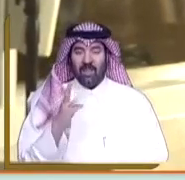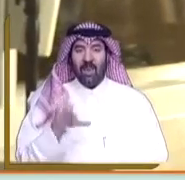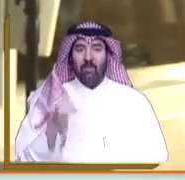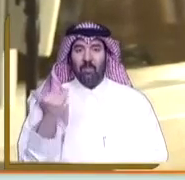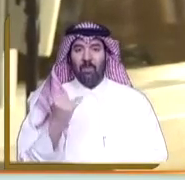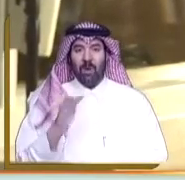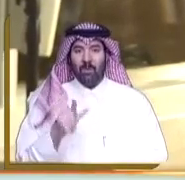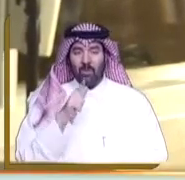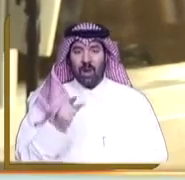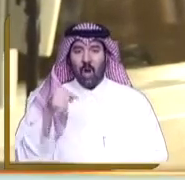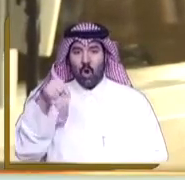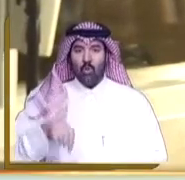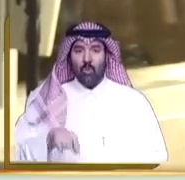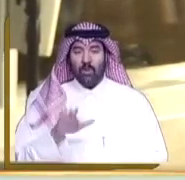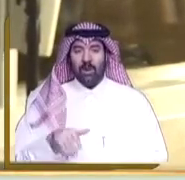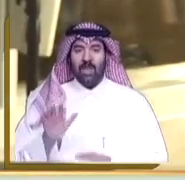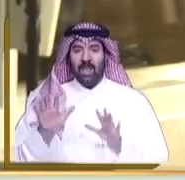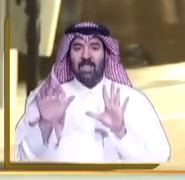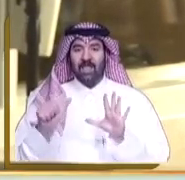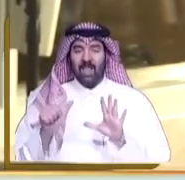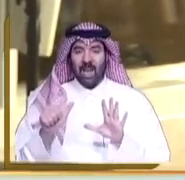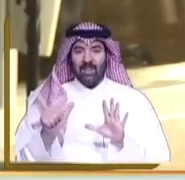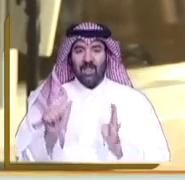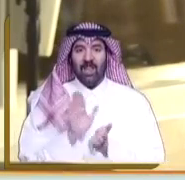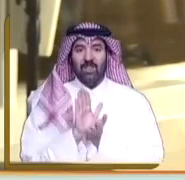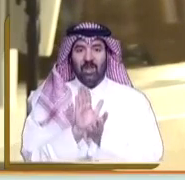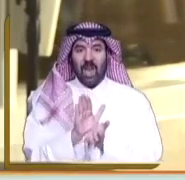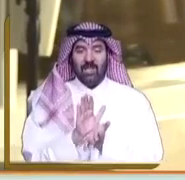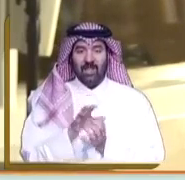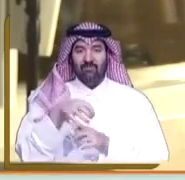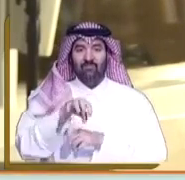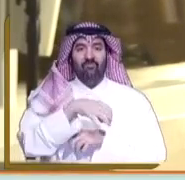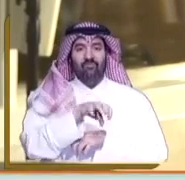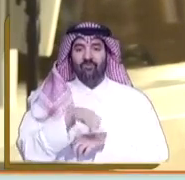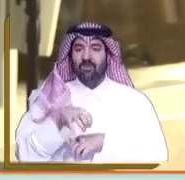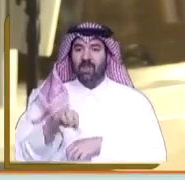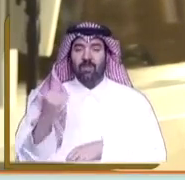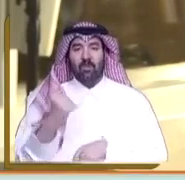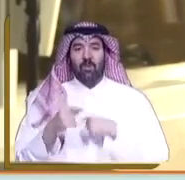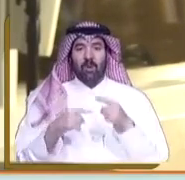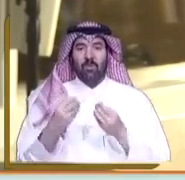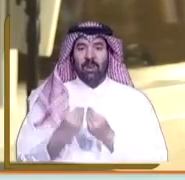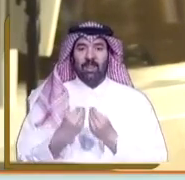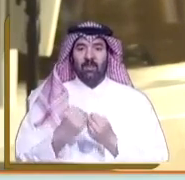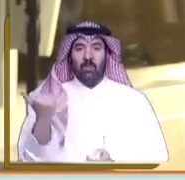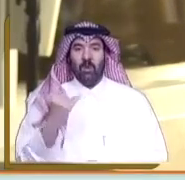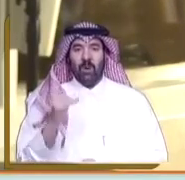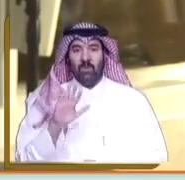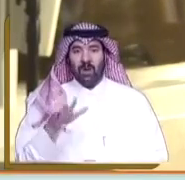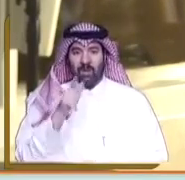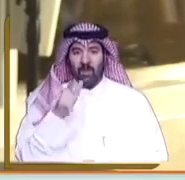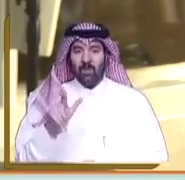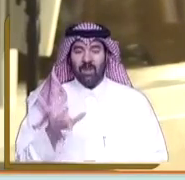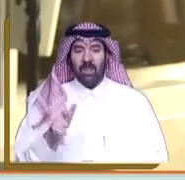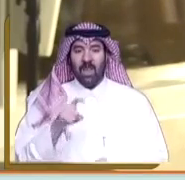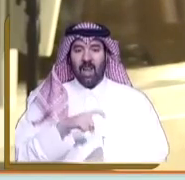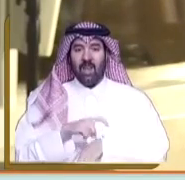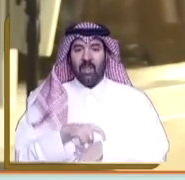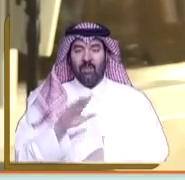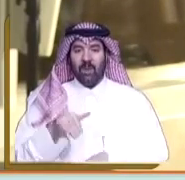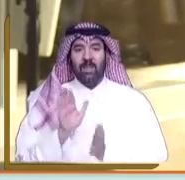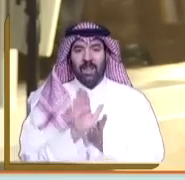الثالثة. لدينا هذا اليوم 16 فئة من فئات الجوائز التي طبعا لا زالت حتى هذه اللحظة